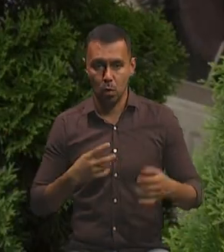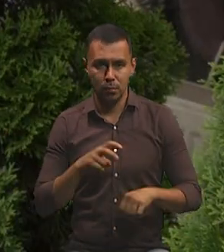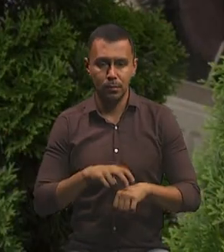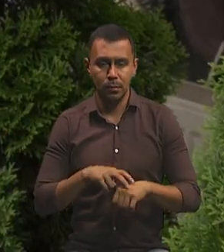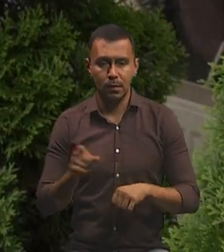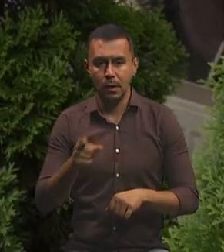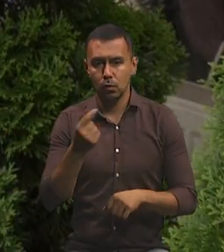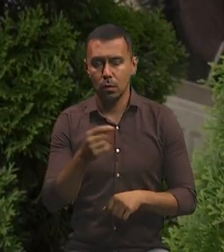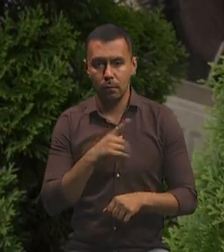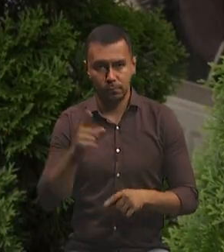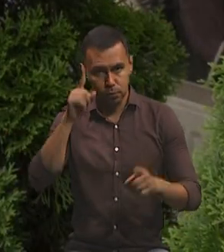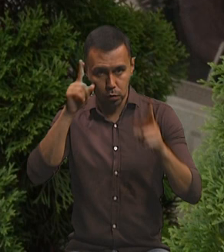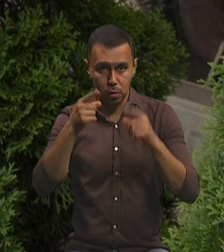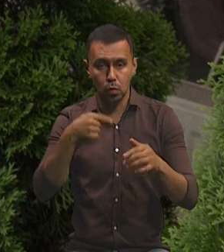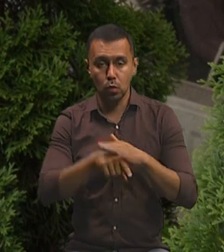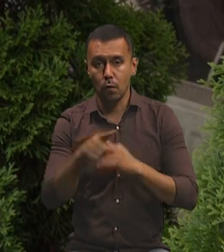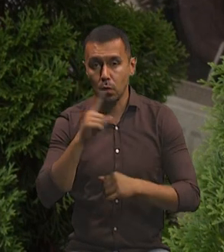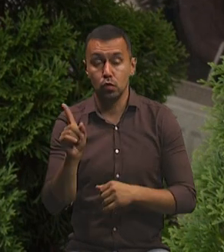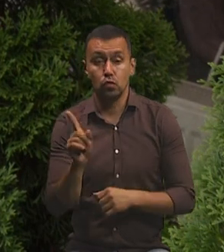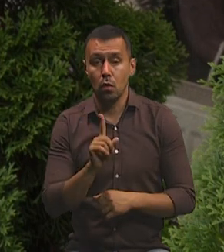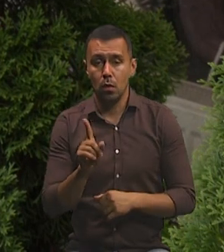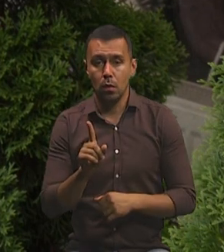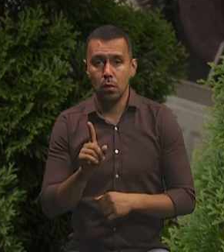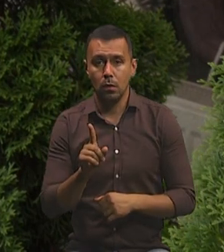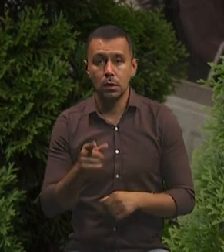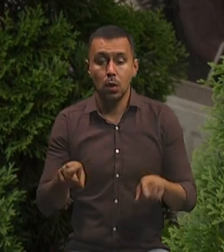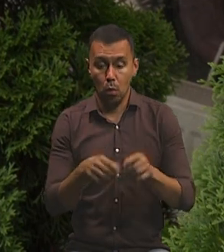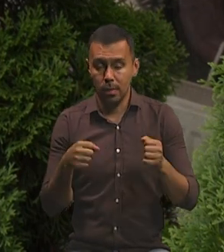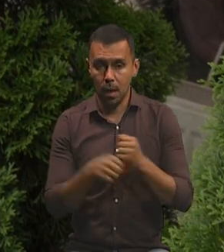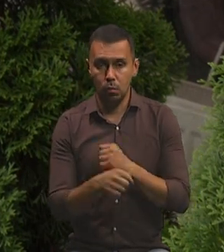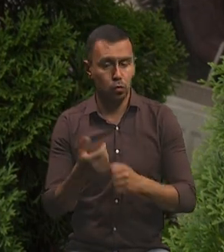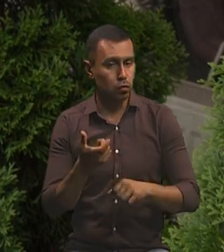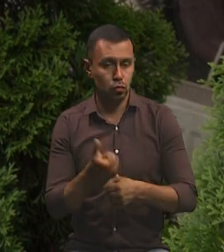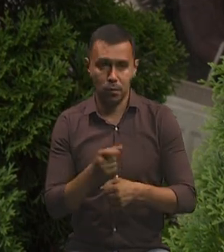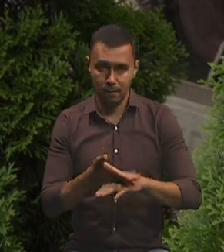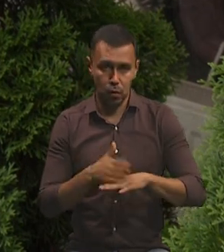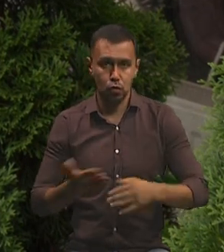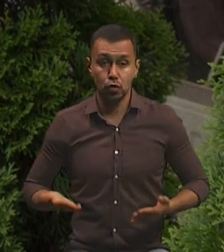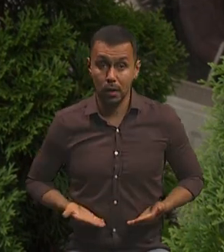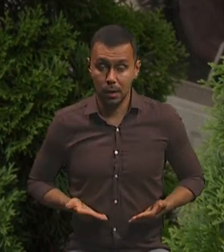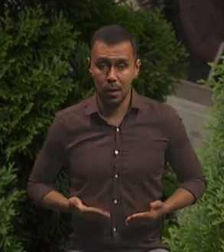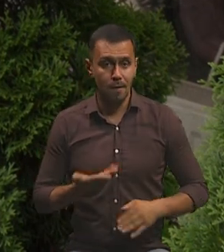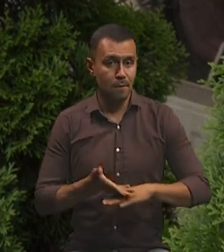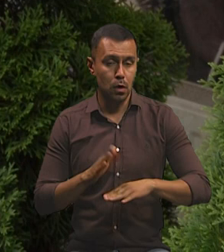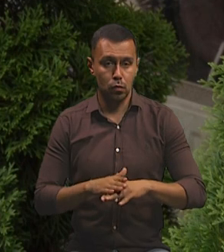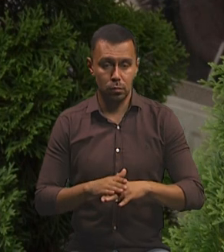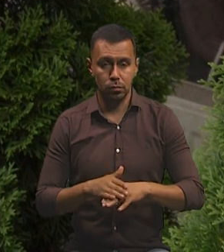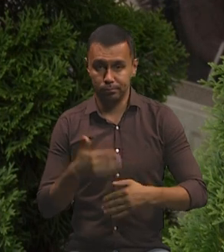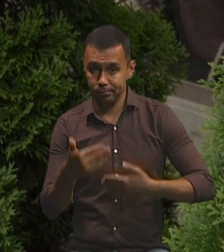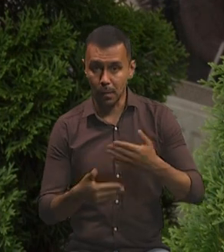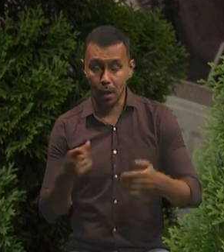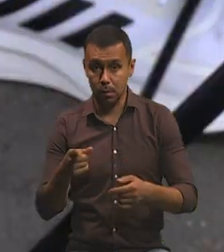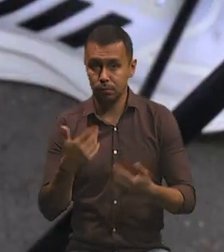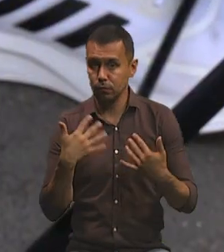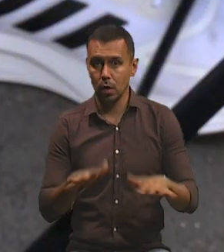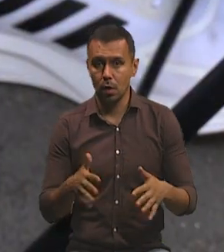він так, він трохи був в шоці, бо каже, що ну, з такою травмою, каже, дуже важко жити, каже, важко жити, каже, важко справлятися, каже, а ти якби